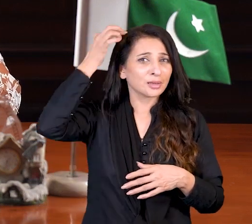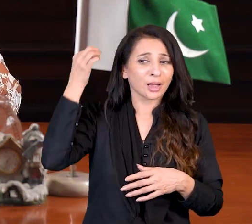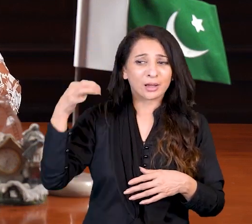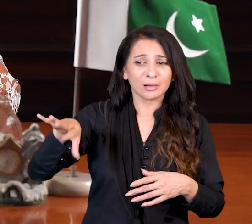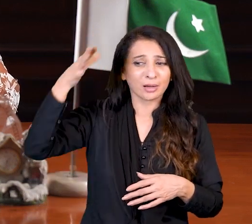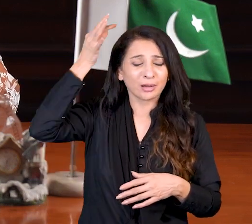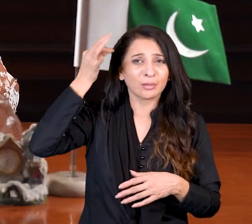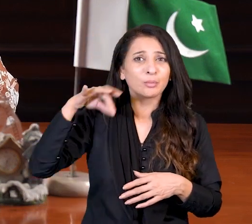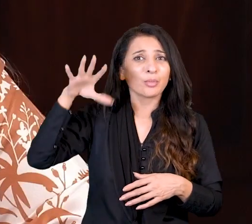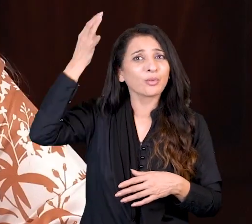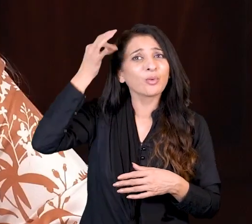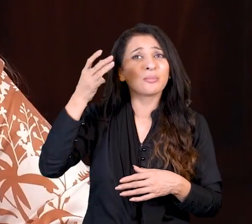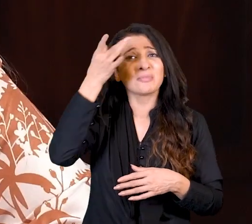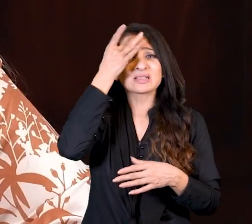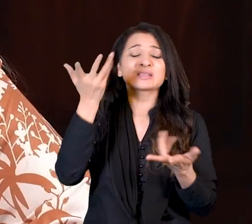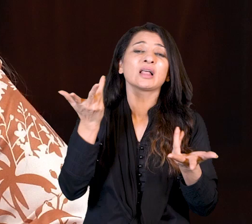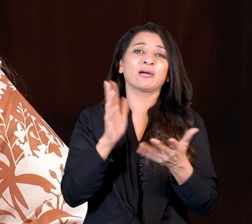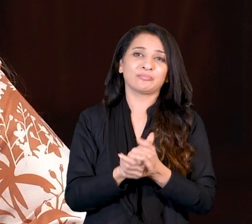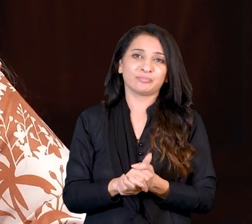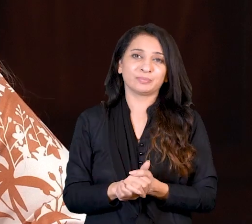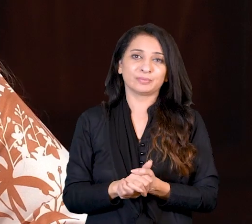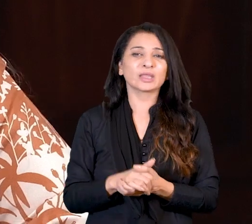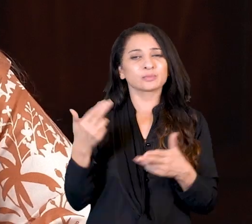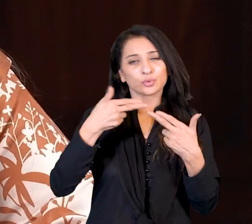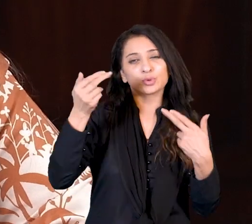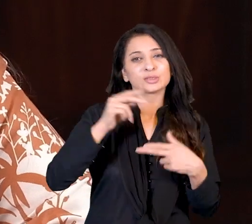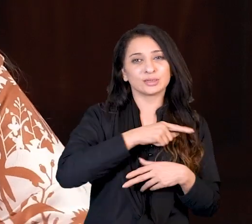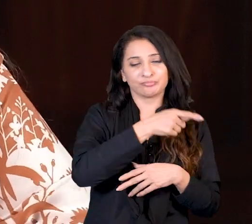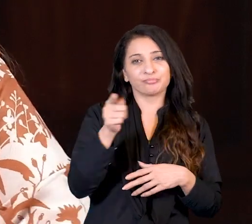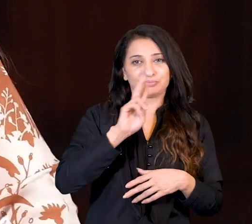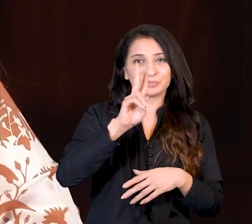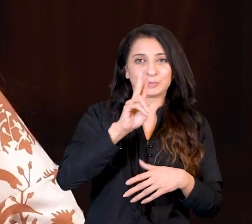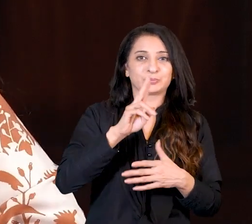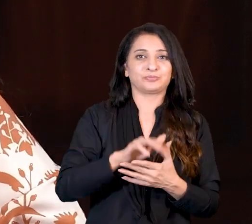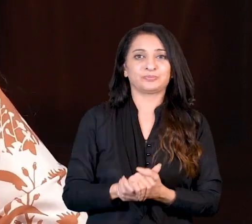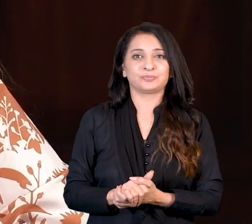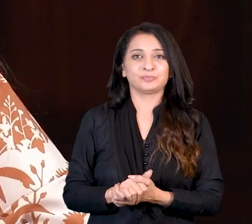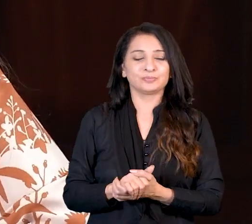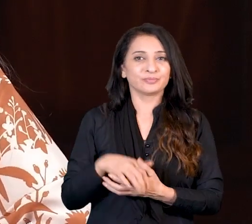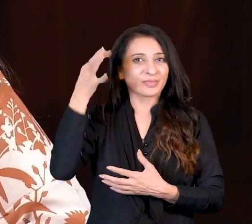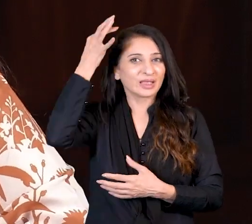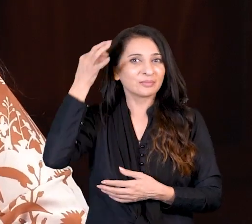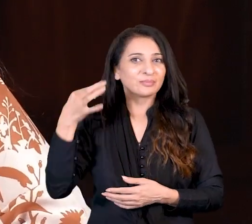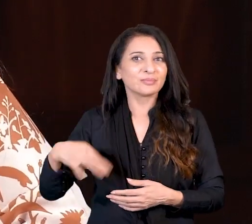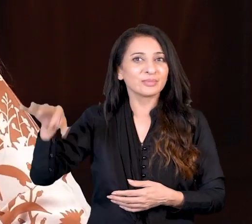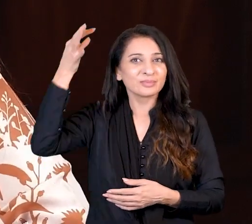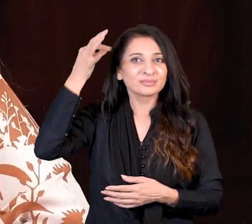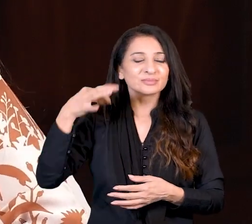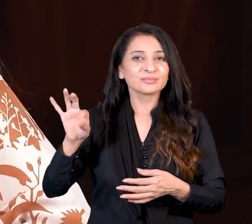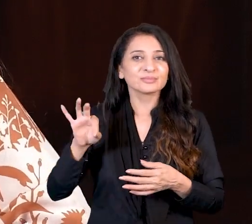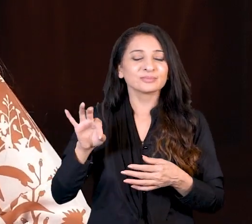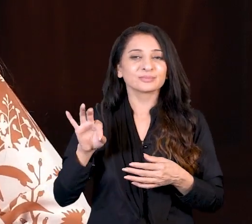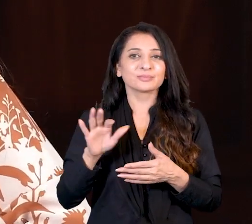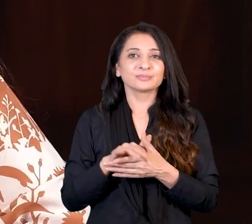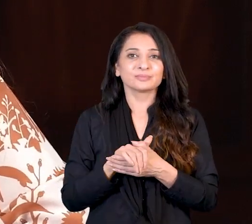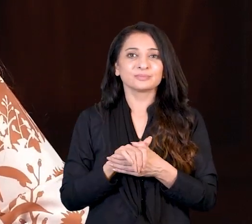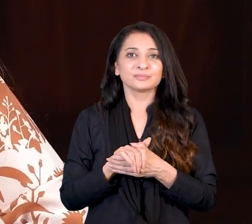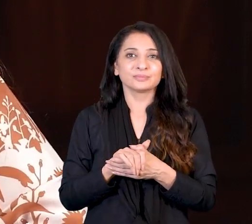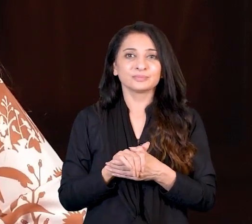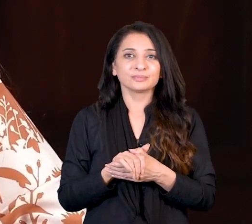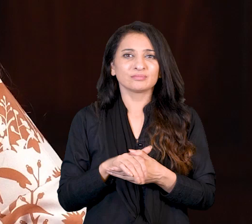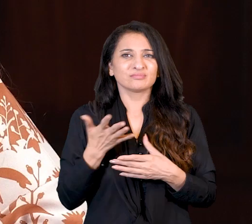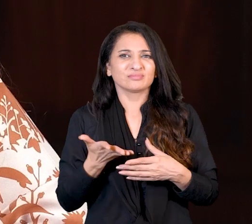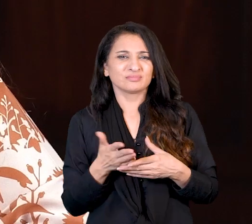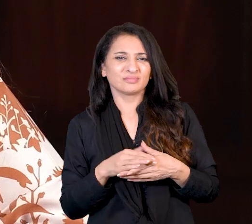का गिरना। तो बालों का गिरना क्या है, हेयर फॉल क्या है, इसके बारे में थोड़ा सा डिस्कस कर लेते हैं। हेयर फॉल अमूमन आमतौर पे